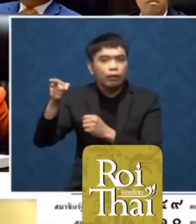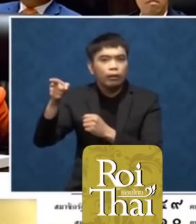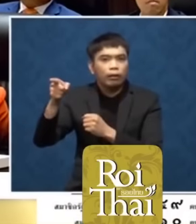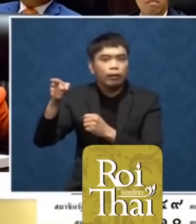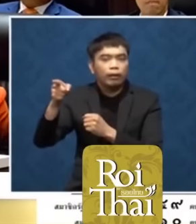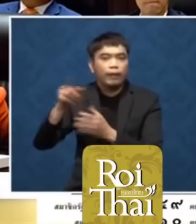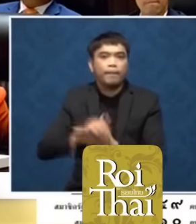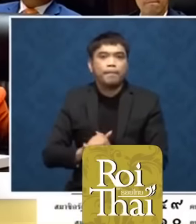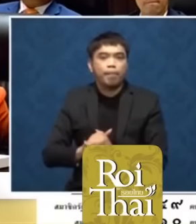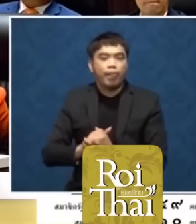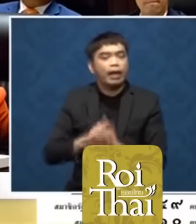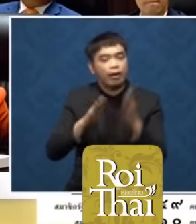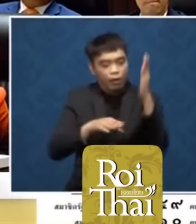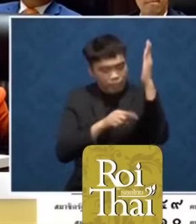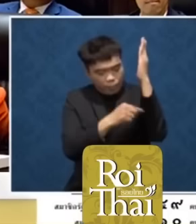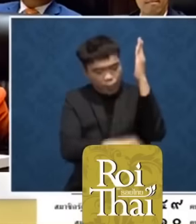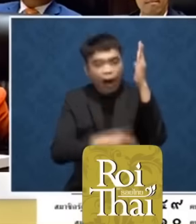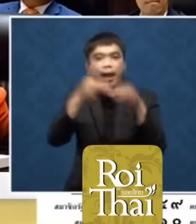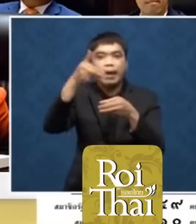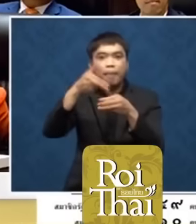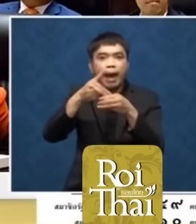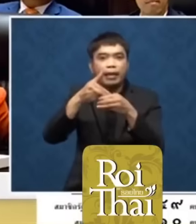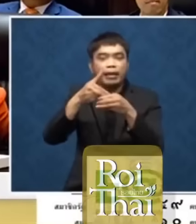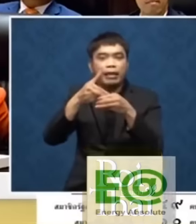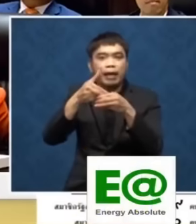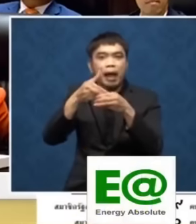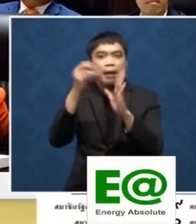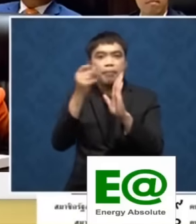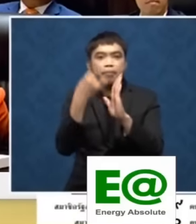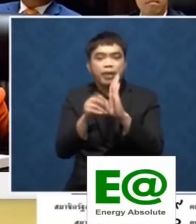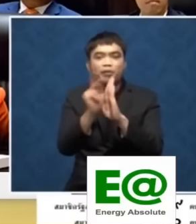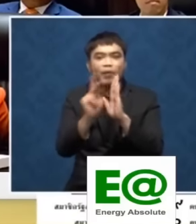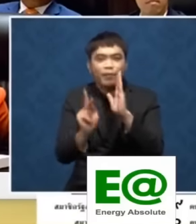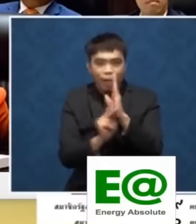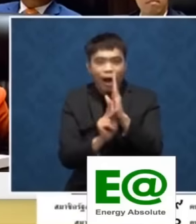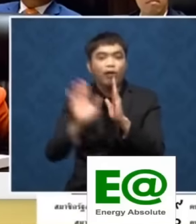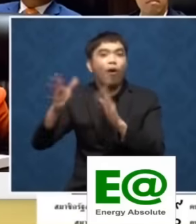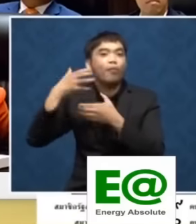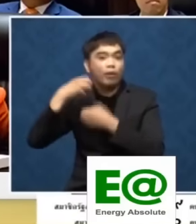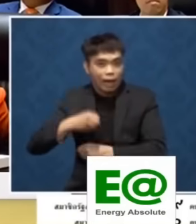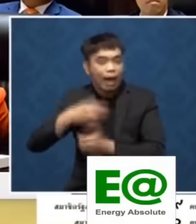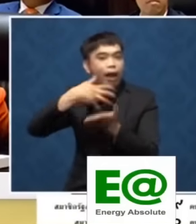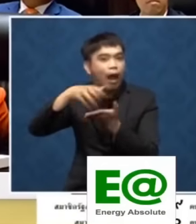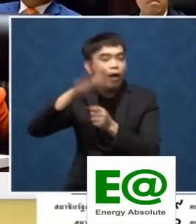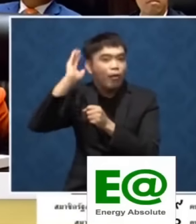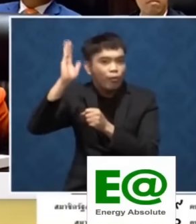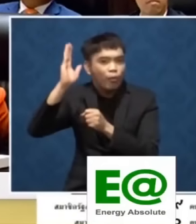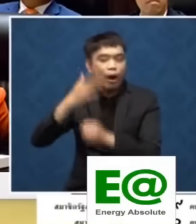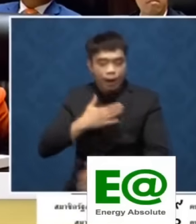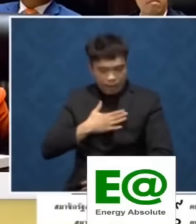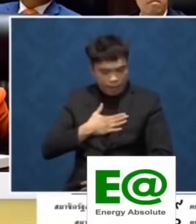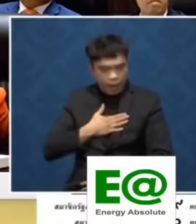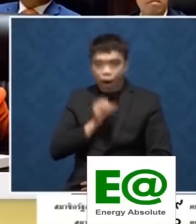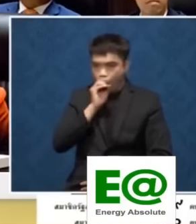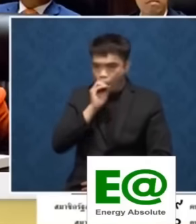เรื่องเกี่ยวกับชายแดนที่มาจากน้ำมันเถื่อนของท่านที่ผู้ได้อภิปรายทางพรรคประชาธิปัตย์เช่นเดียวกันก็ต้องขอให้คำยืนยัน